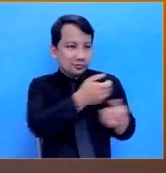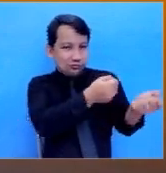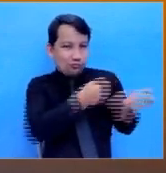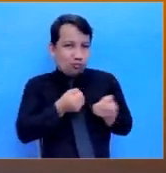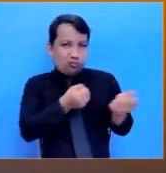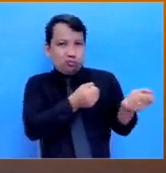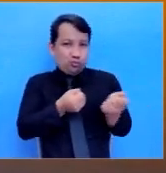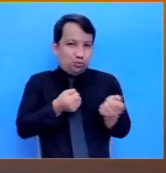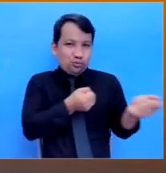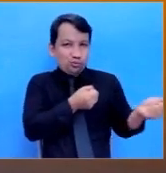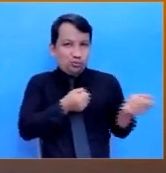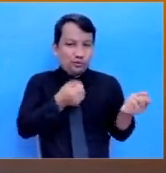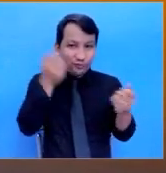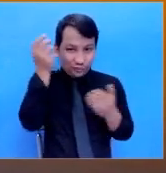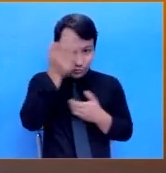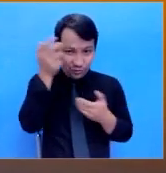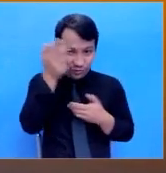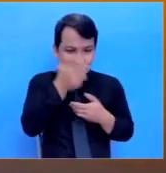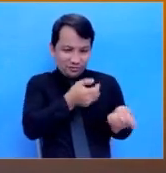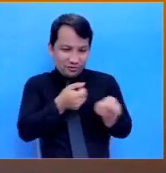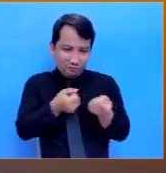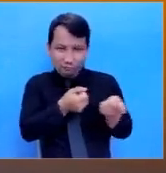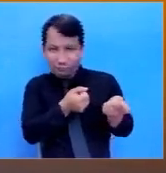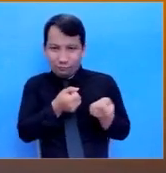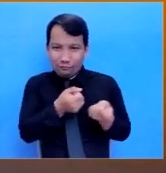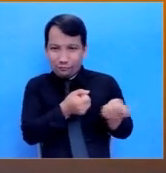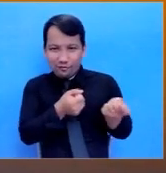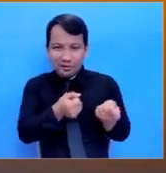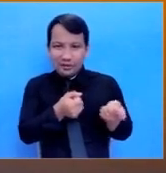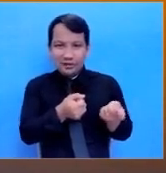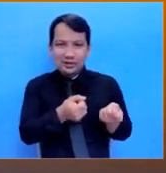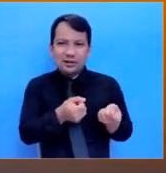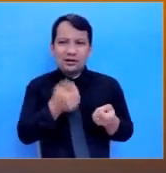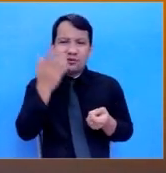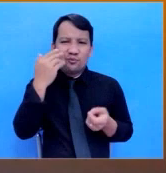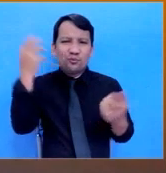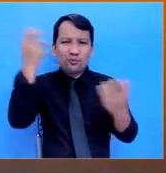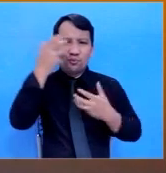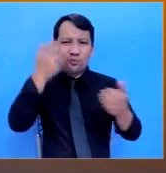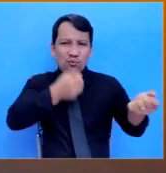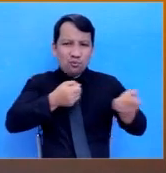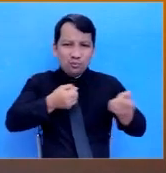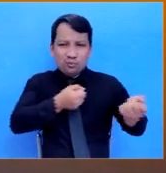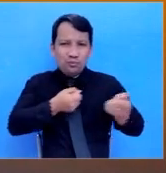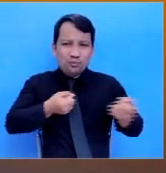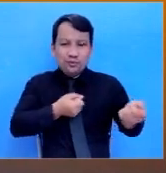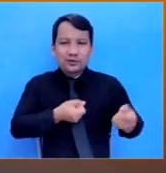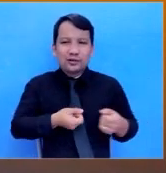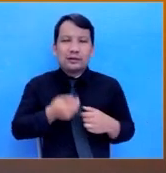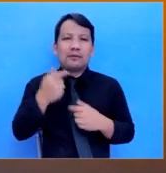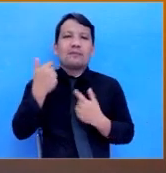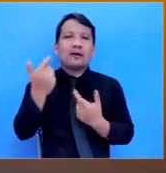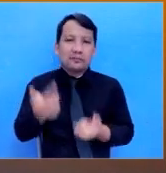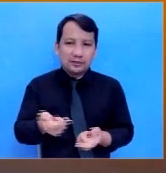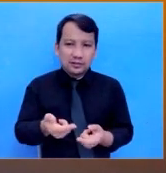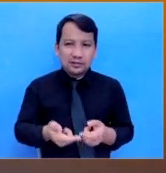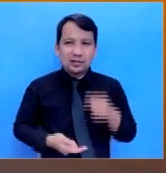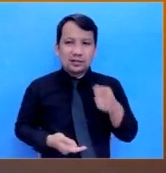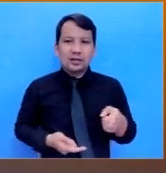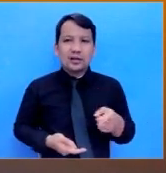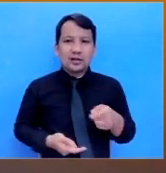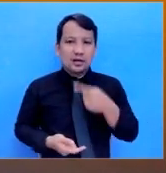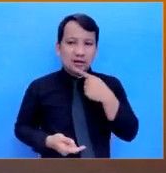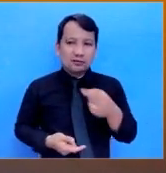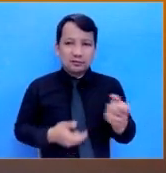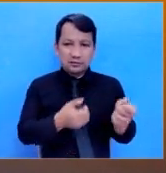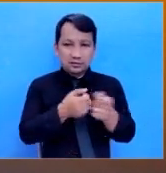sa damit ng hayop. Di makawala ang lalaki sa higpit ng pagkakahawak ng orangutan. Unti-unti nitong hinatak ang lalaki palapit